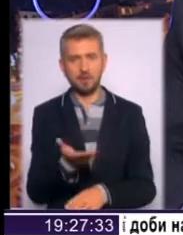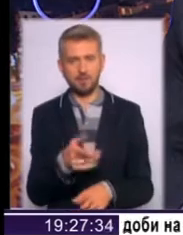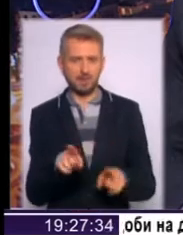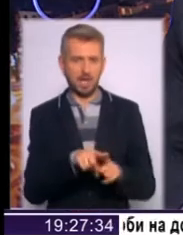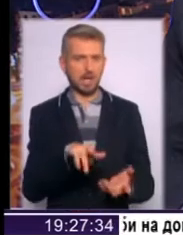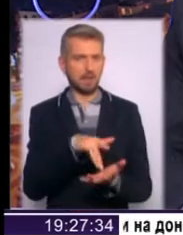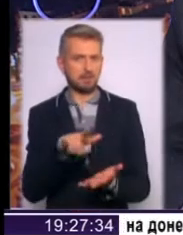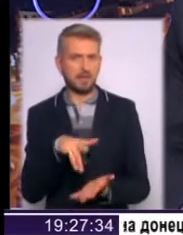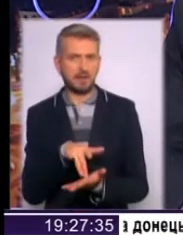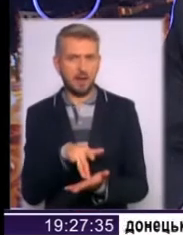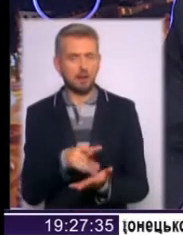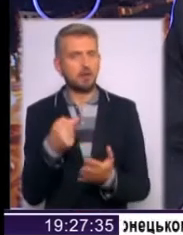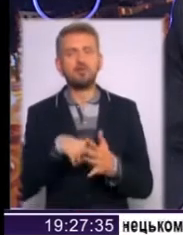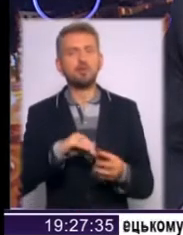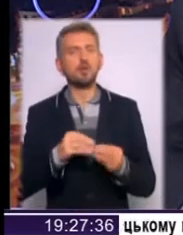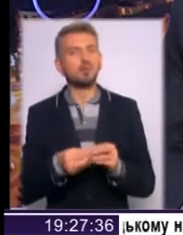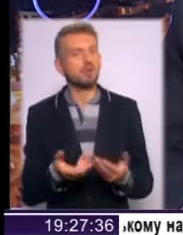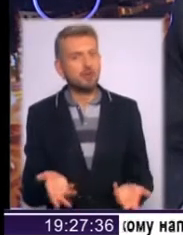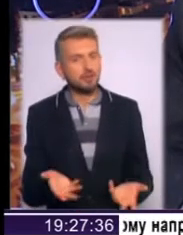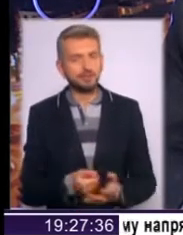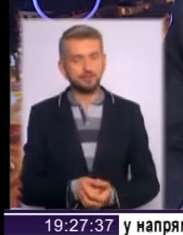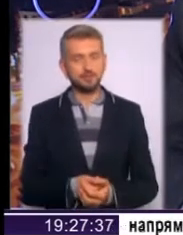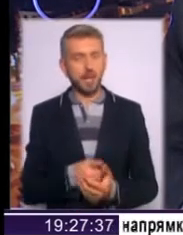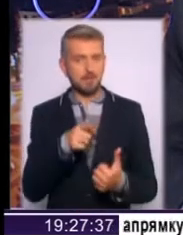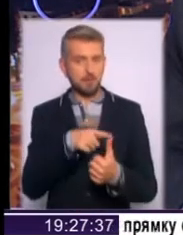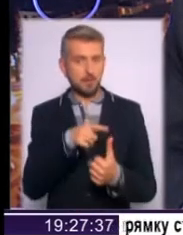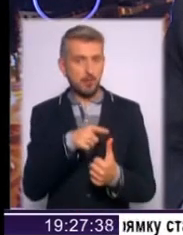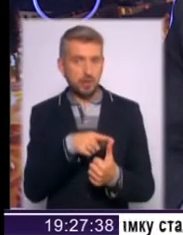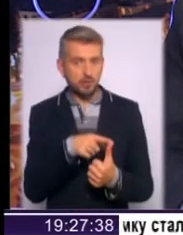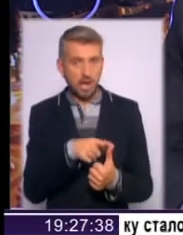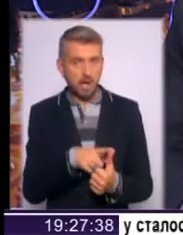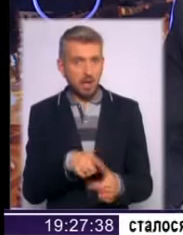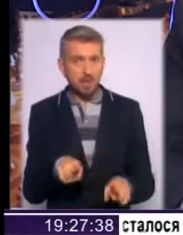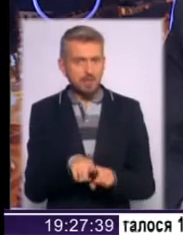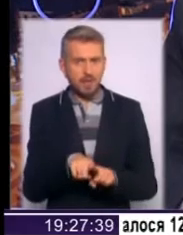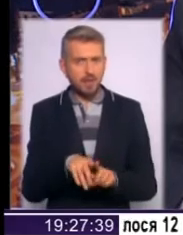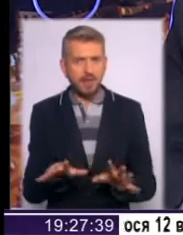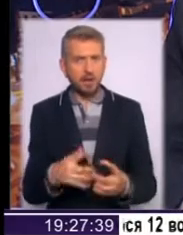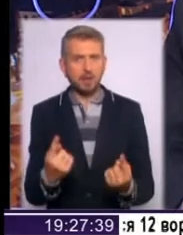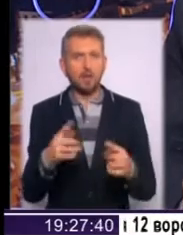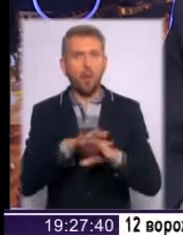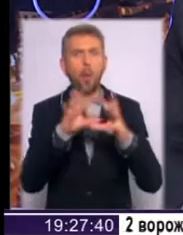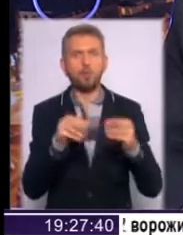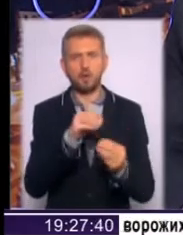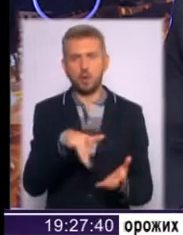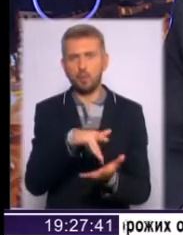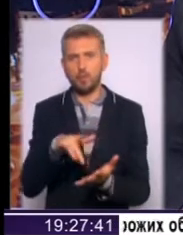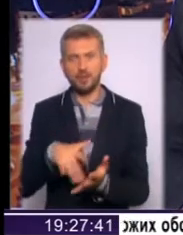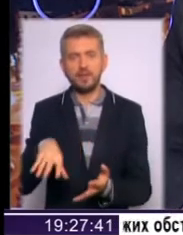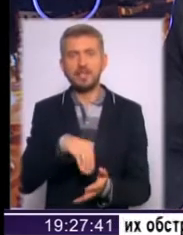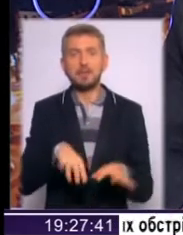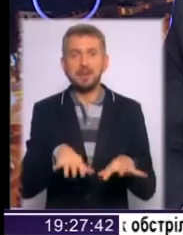міста. В чому проблема? Ну, по-перше, тобто, ну, не такий обсяг у міст саме, тому що всі місцеві бюджети